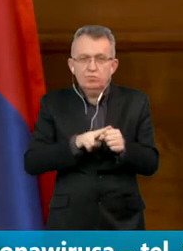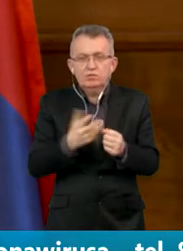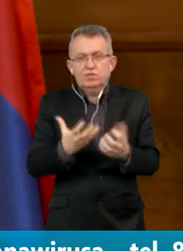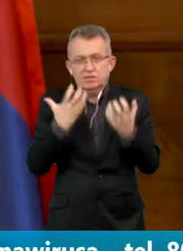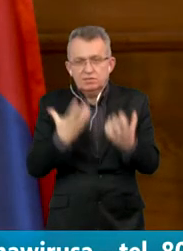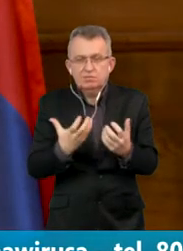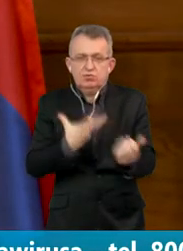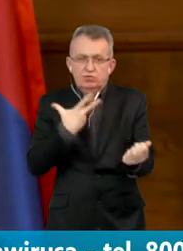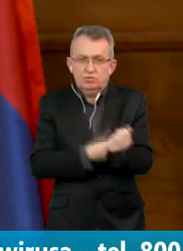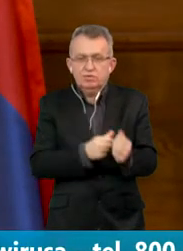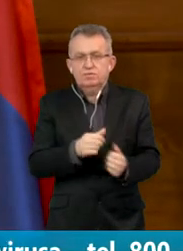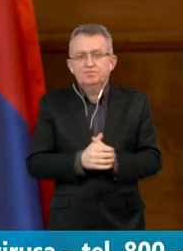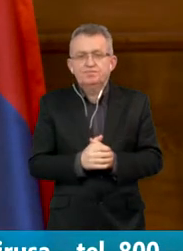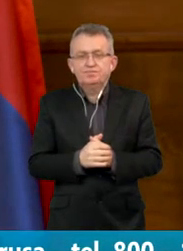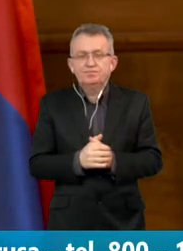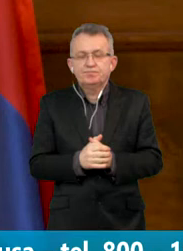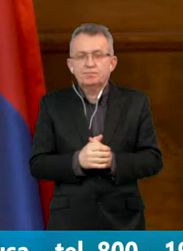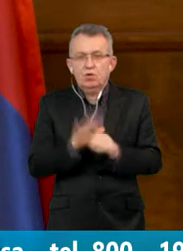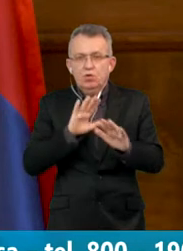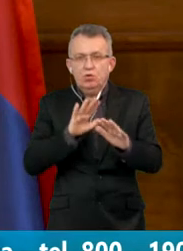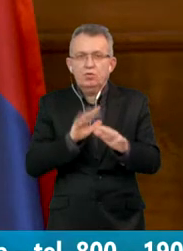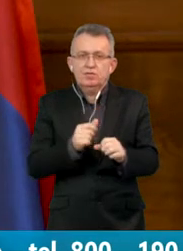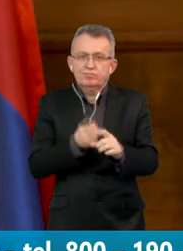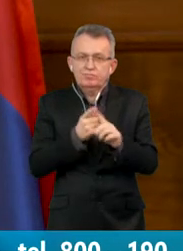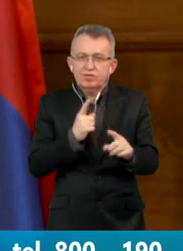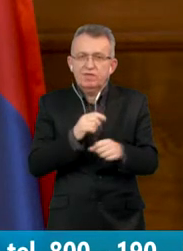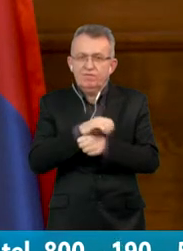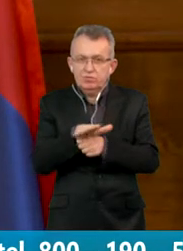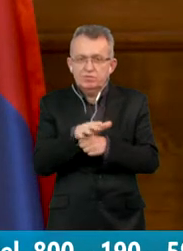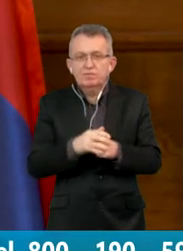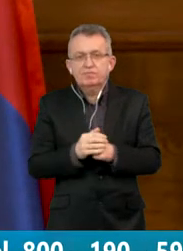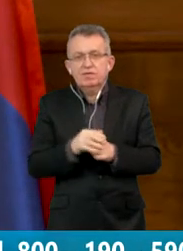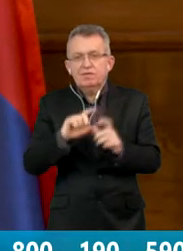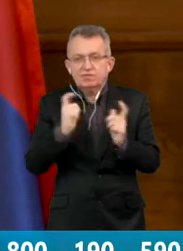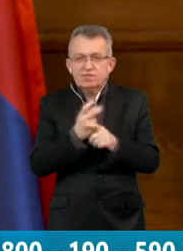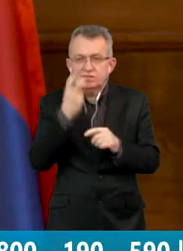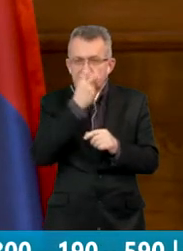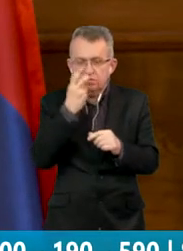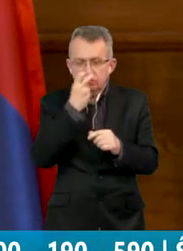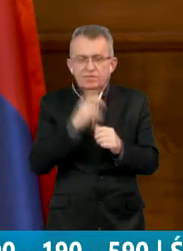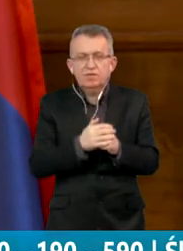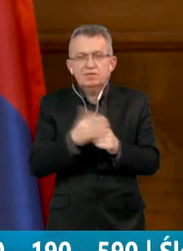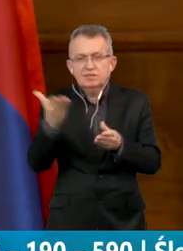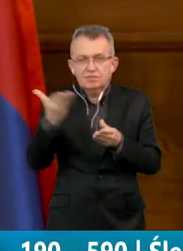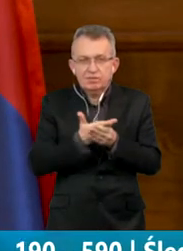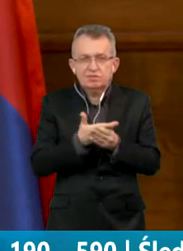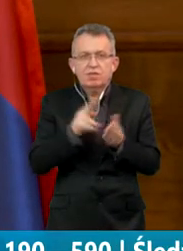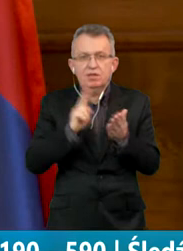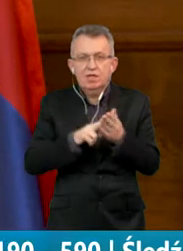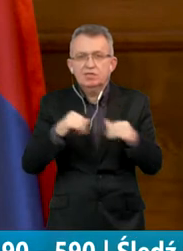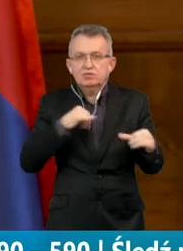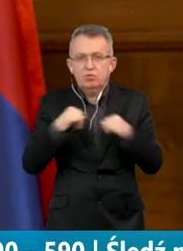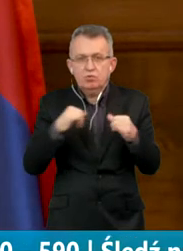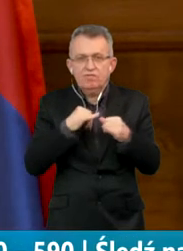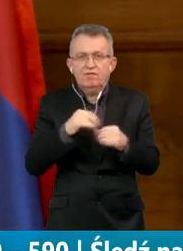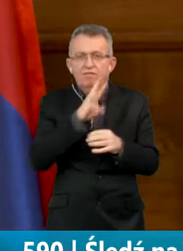chcą skorzystać z tej możliwości ochrony przed wirusem. Wszystkich zainteresowanych zapraszamy na rządowe